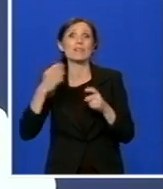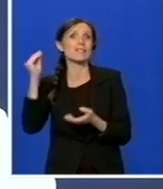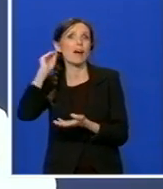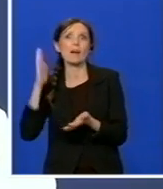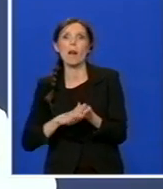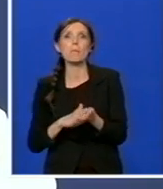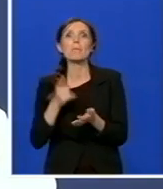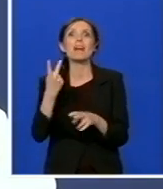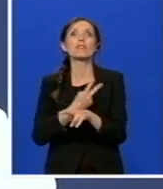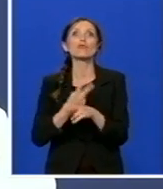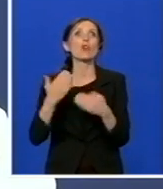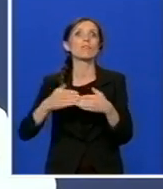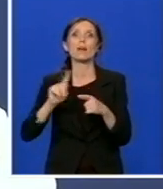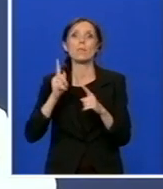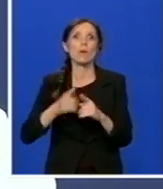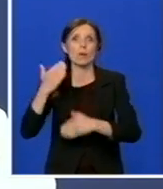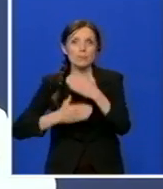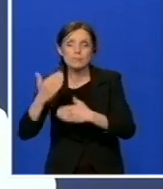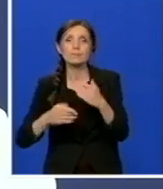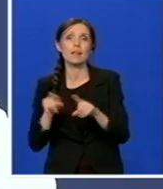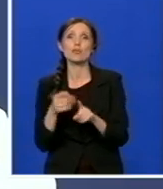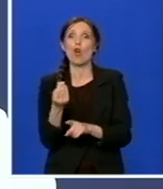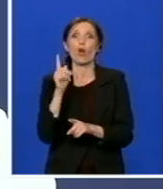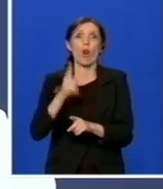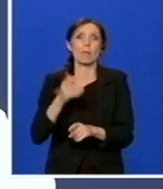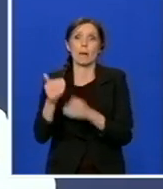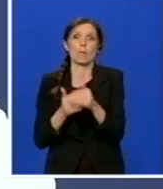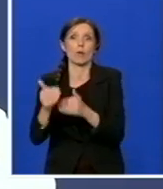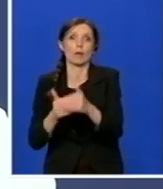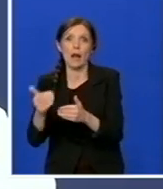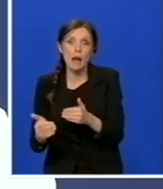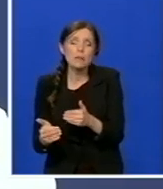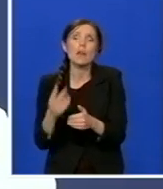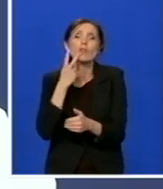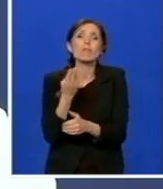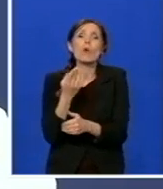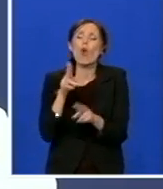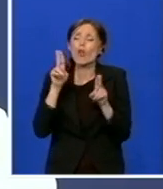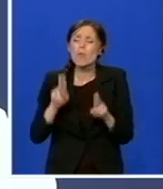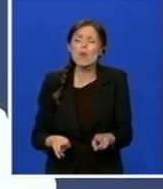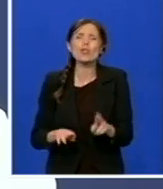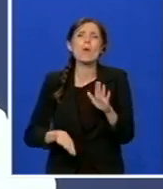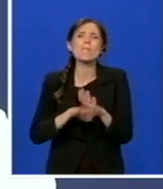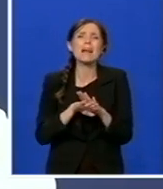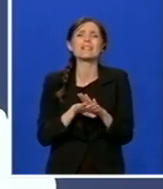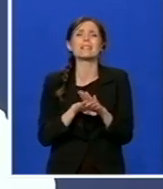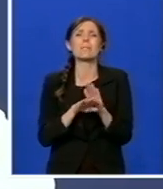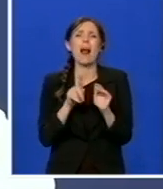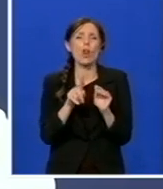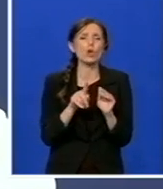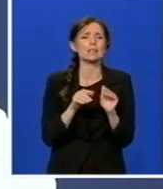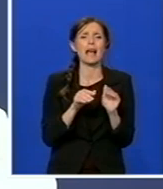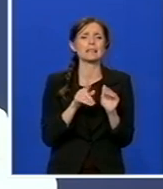i održavanje ekonomije, tako da se maksimalno limitiraju sve aktivnosti koje mogu